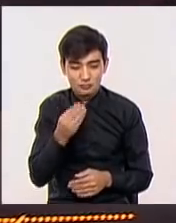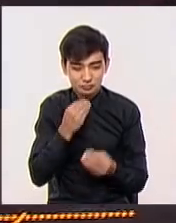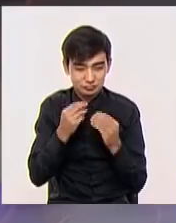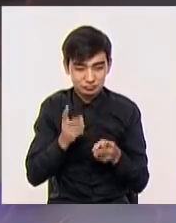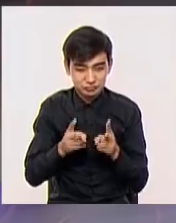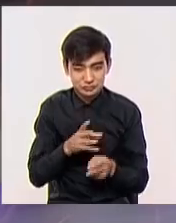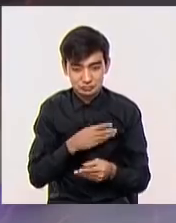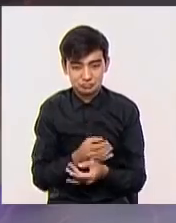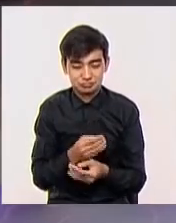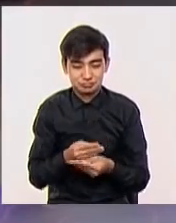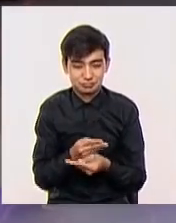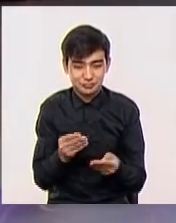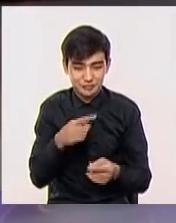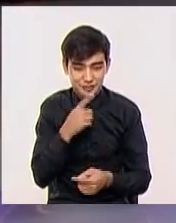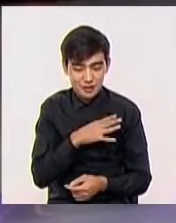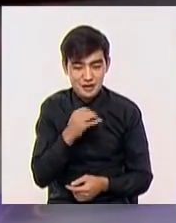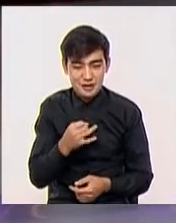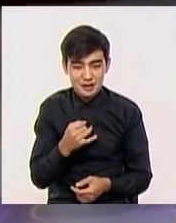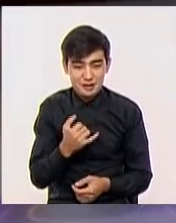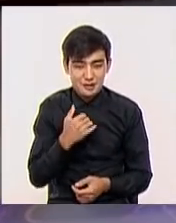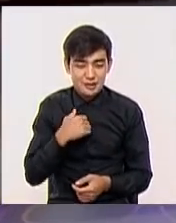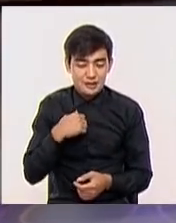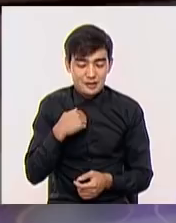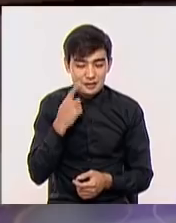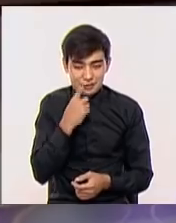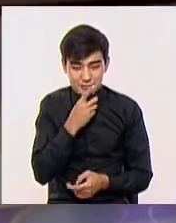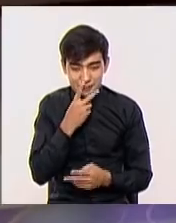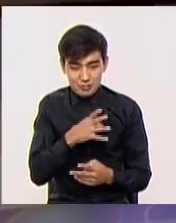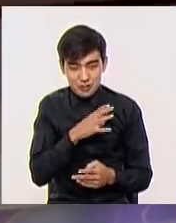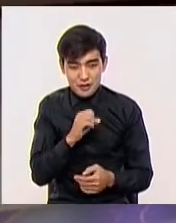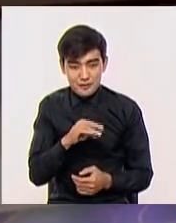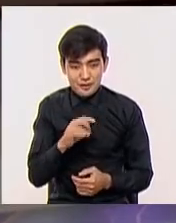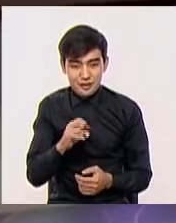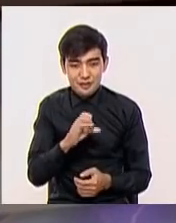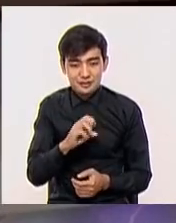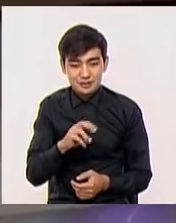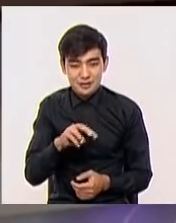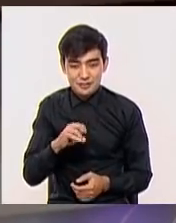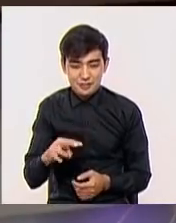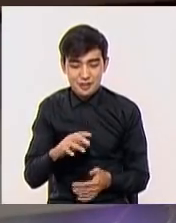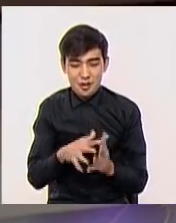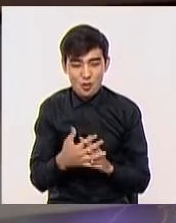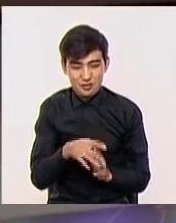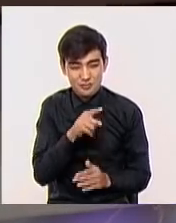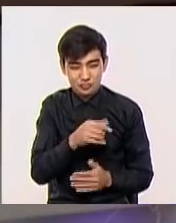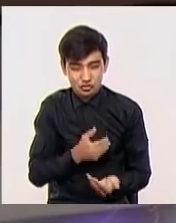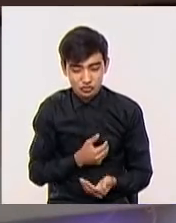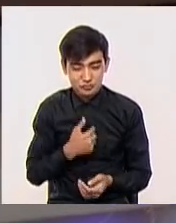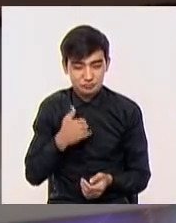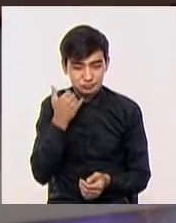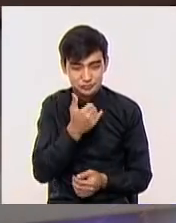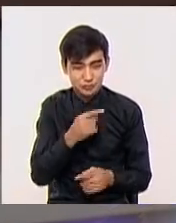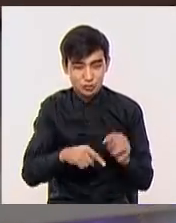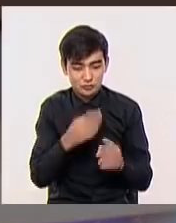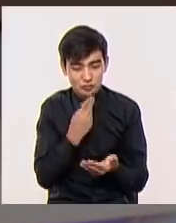берді. Біздің көзімізше Ауғанстанның Құндыз қаласы маңындағы Асқалан ауылындағы ағайындарының жағдайын сұрасты. Ар